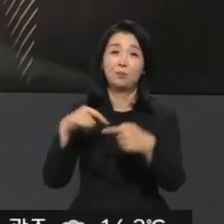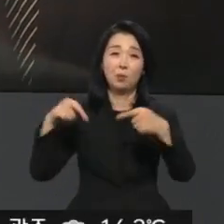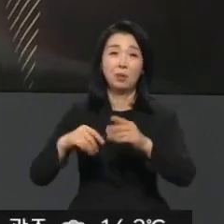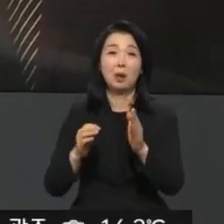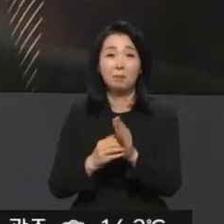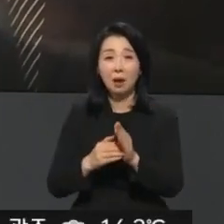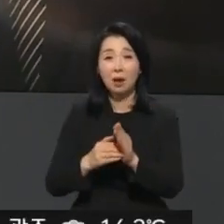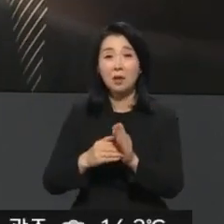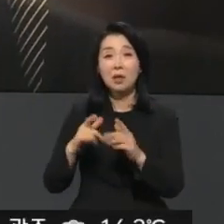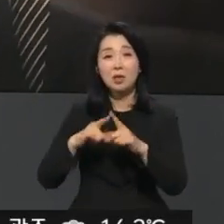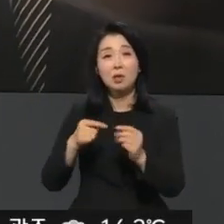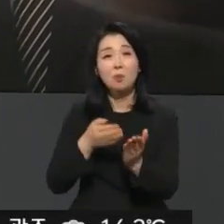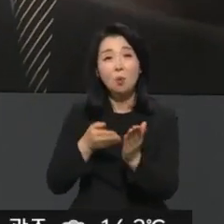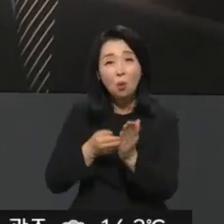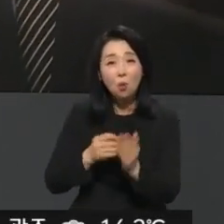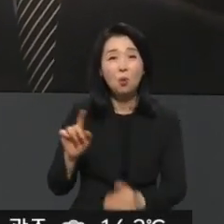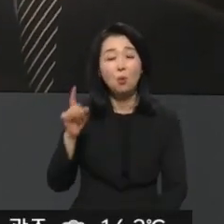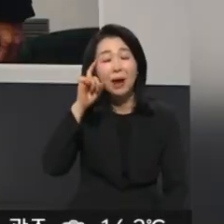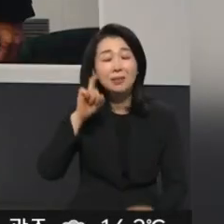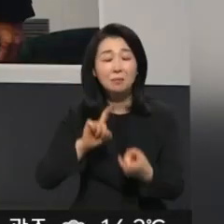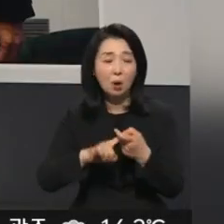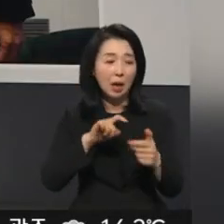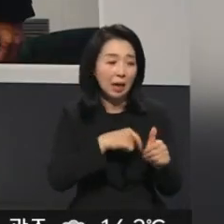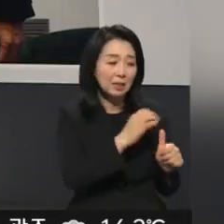바로 강제징용 대상입니다